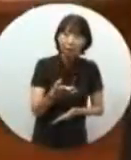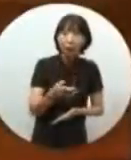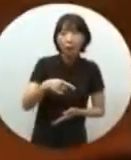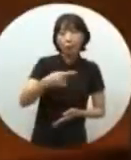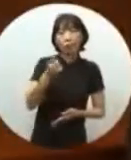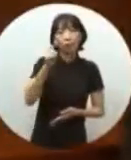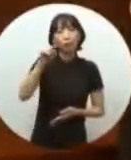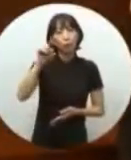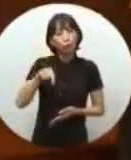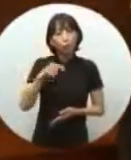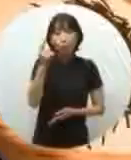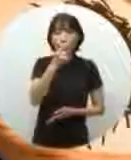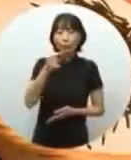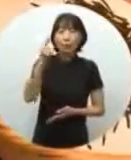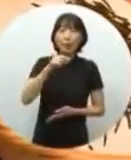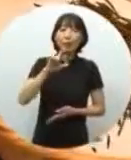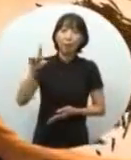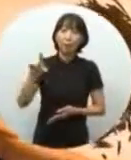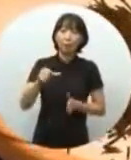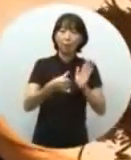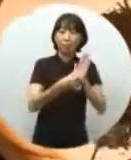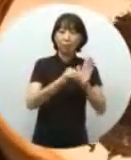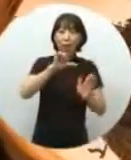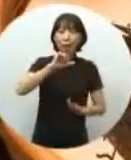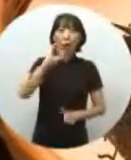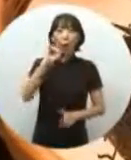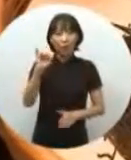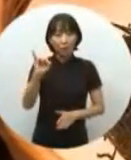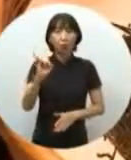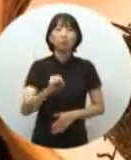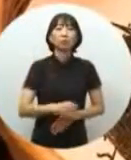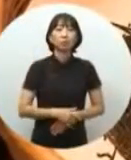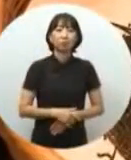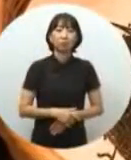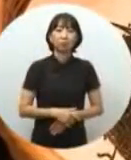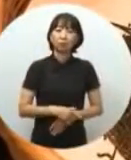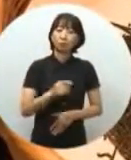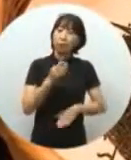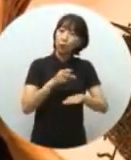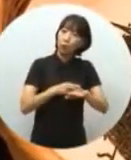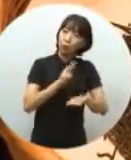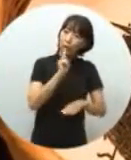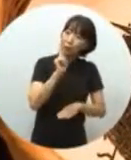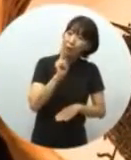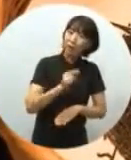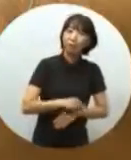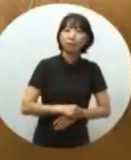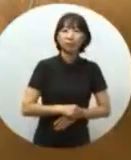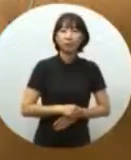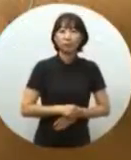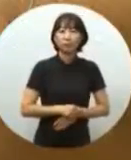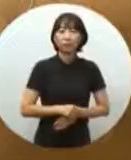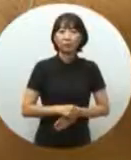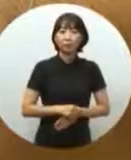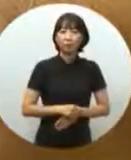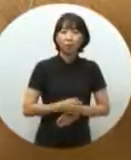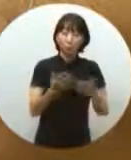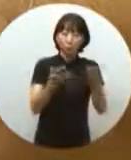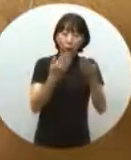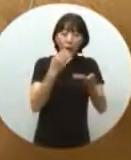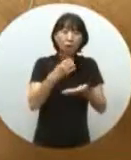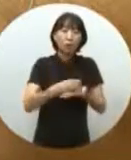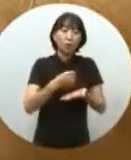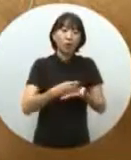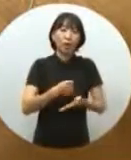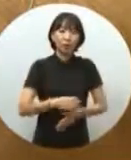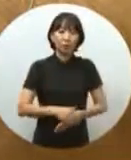ム1000円の葵というお茶ですね。 はい、葵、はい、どんな特徴なんですか？ これはね、濃いくお茶が出るん